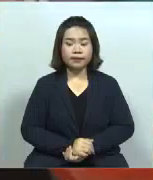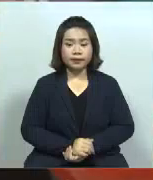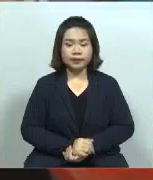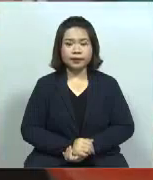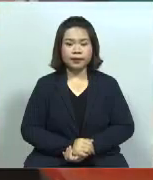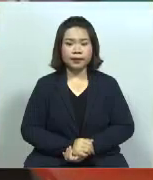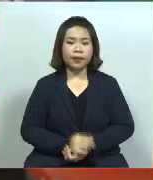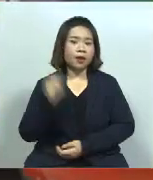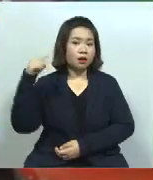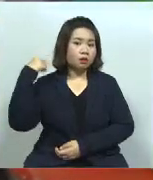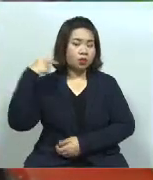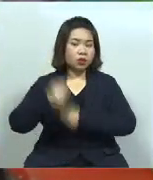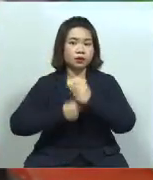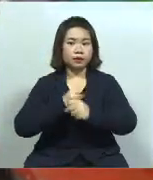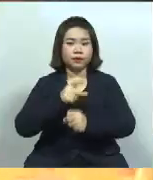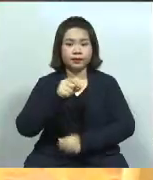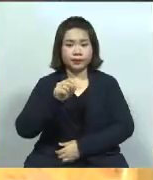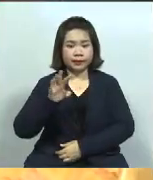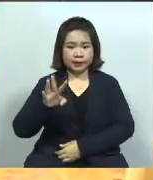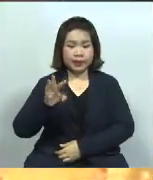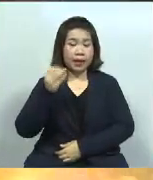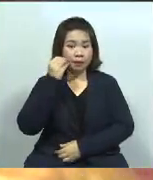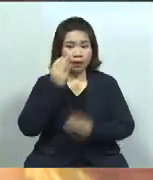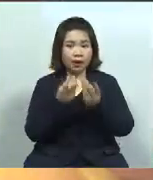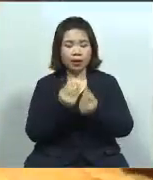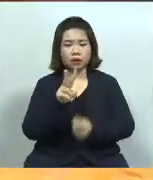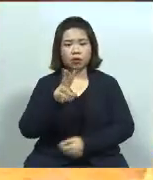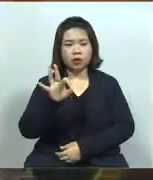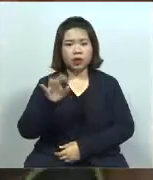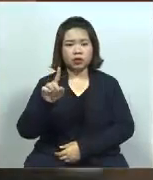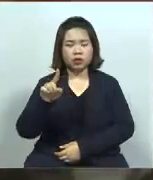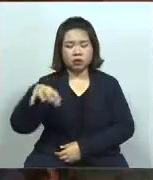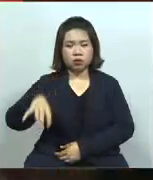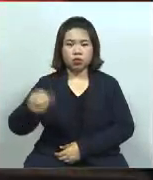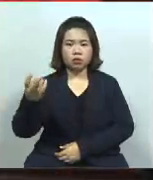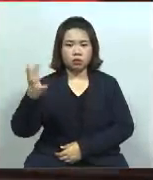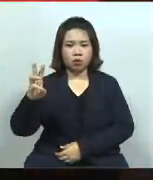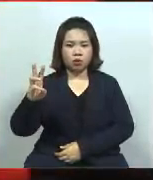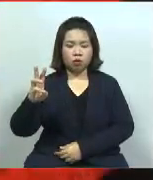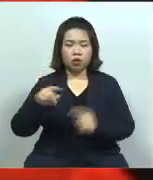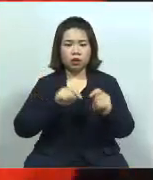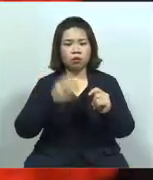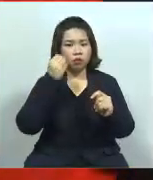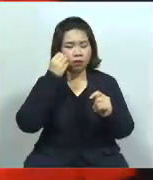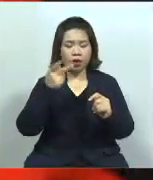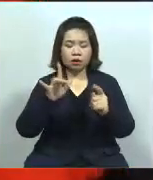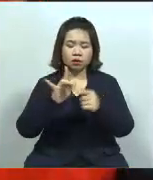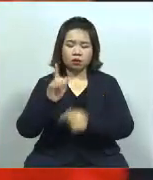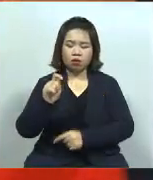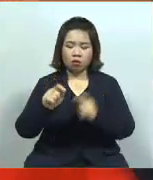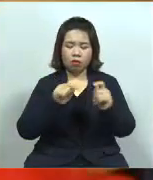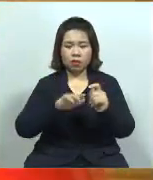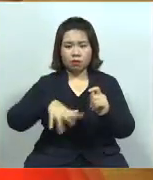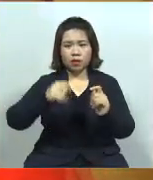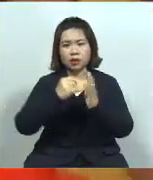ปัทมาแสนนาอายุ24ปีอยู่บ้านเลขที่291หมู่16ตำบลบ้านค้ออำเภอเมืองจังหวัดขอนแ